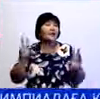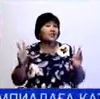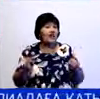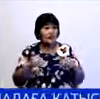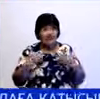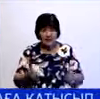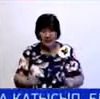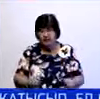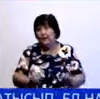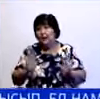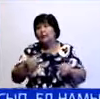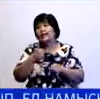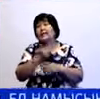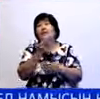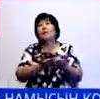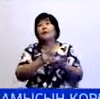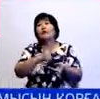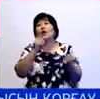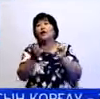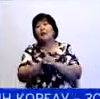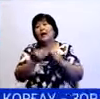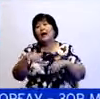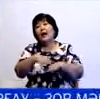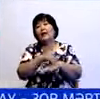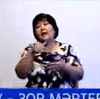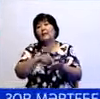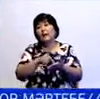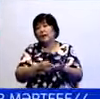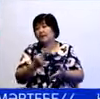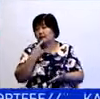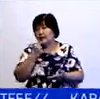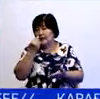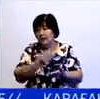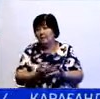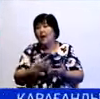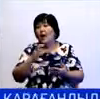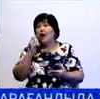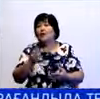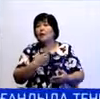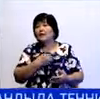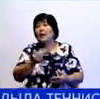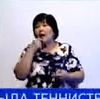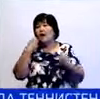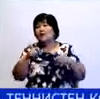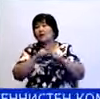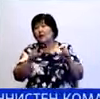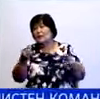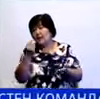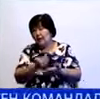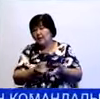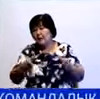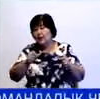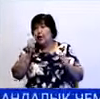diledi. Odan son негізгі мәселеге көшті. Қазір базар бағасы қалтаны қағып тұр. Әлеуметтік маңызы бар азық-түлік тауарлары